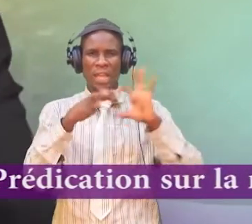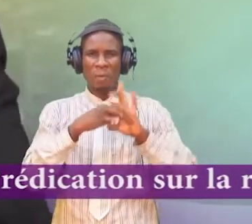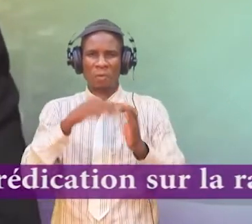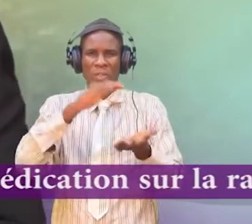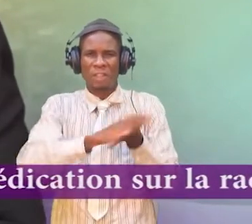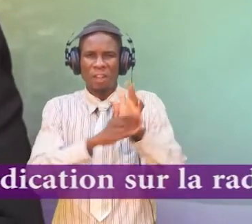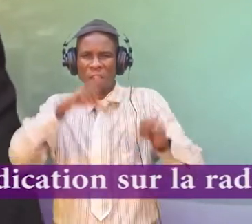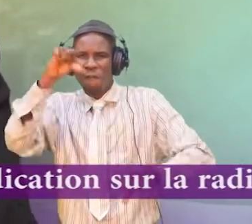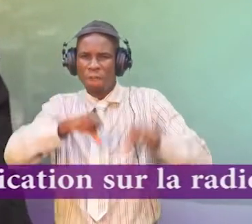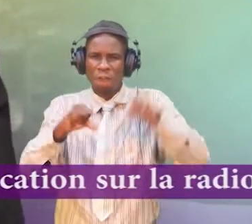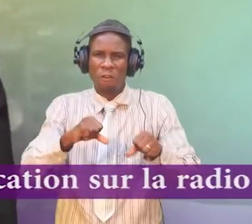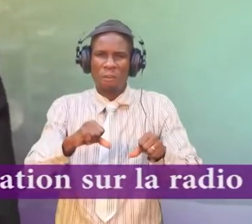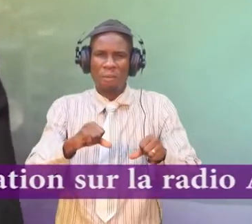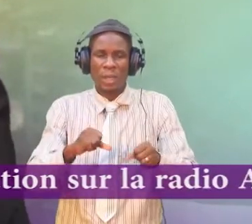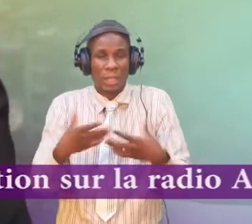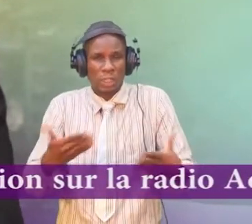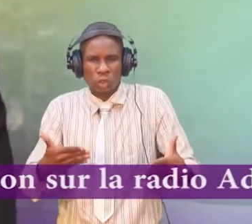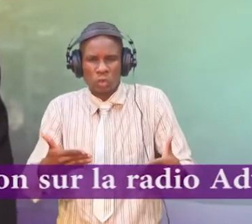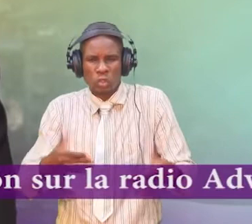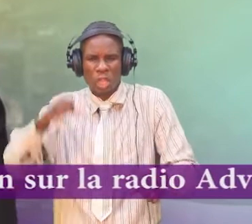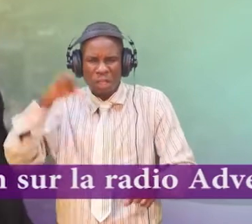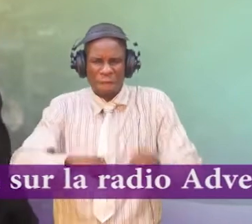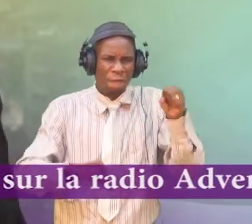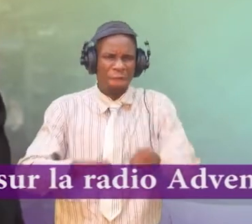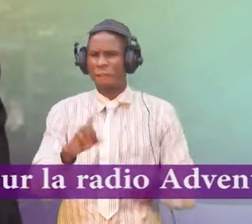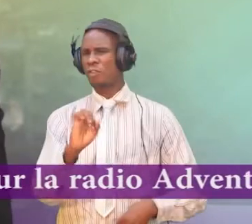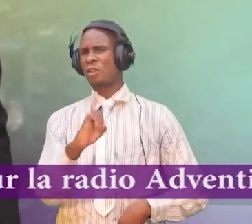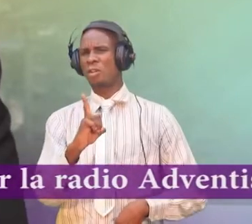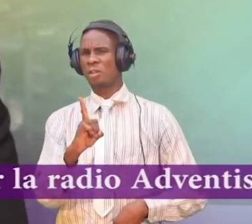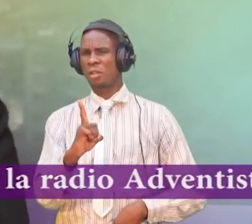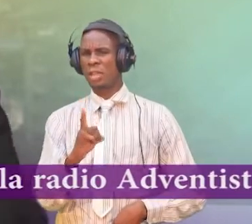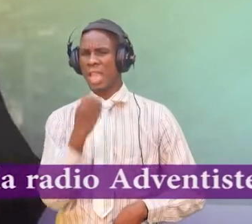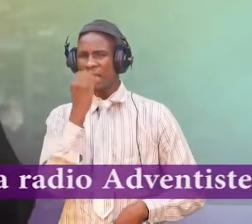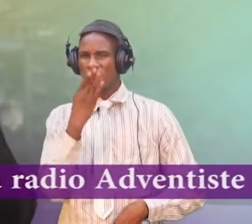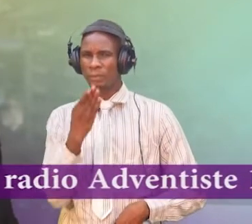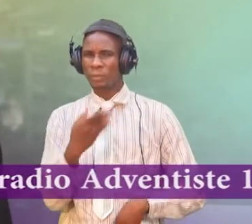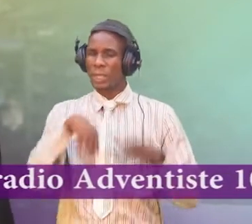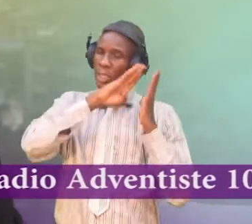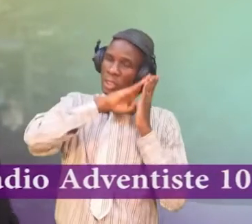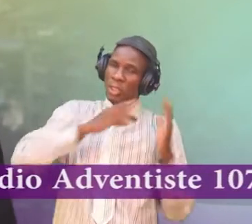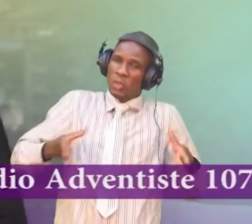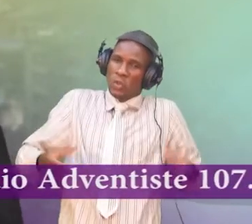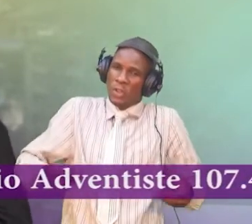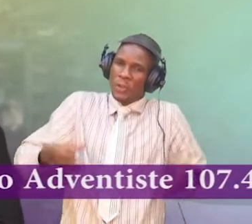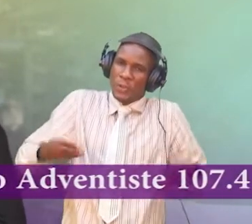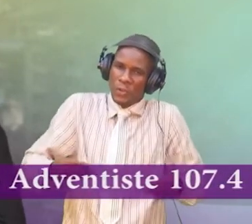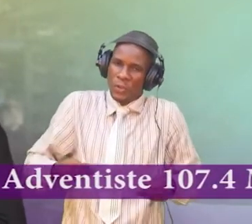te boyokani na yo eyebana kobeba likolo ya ba makambo ya mike mike ya kolandela